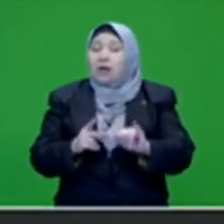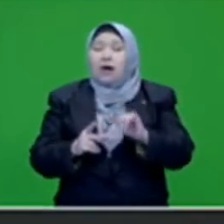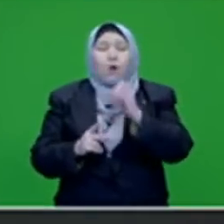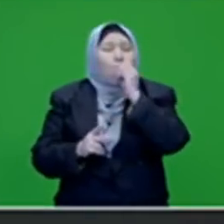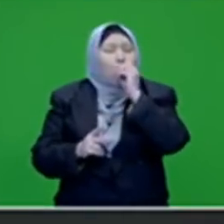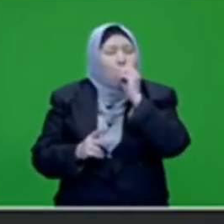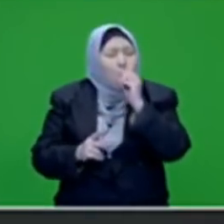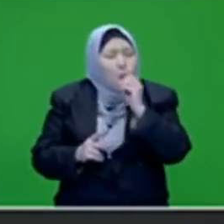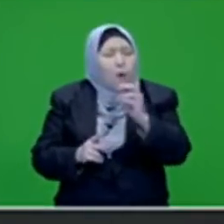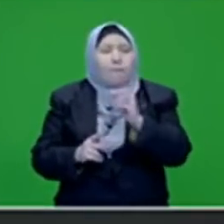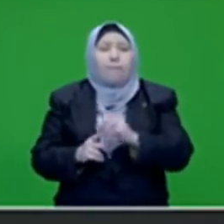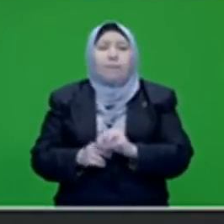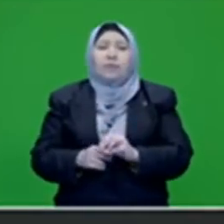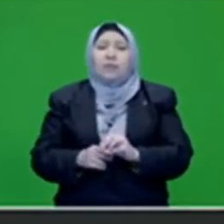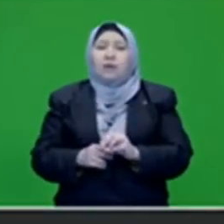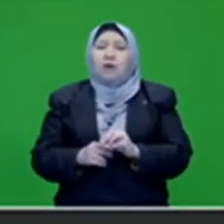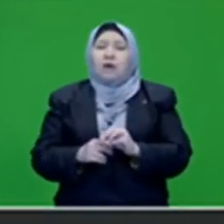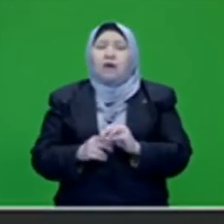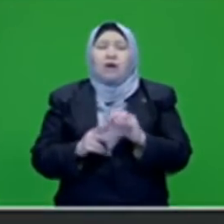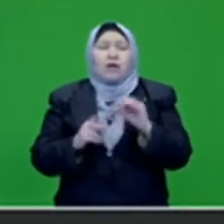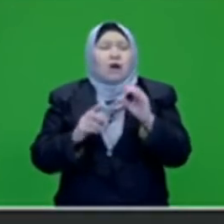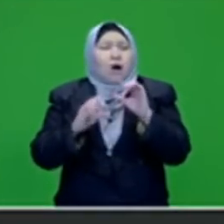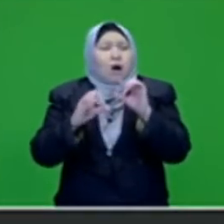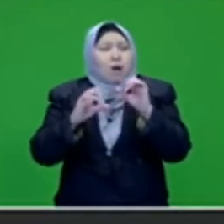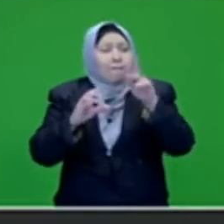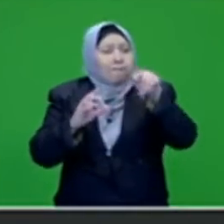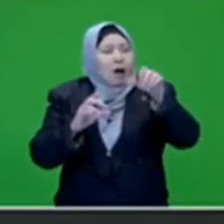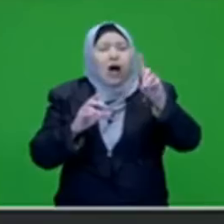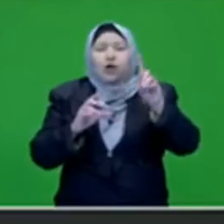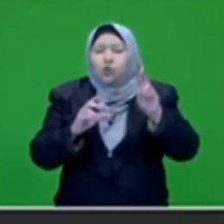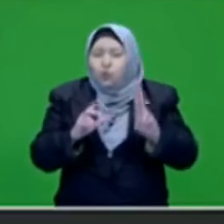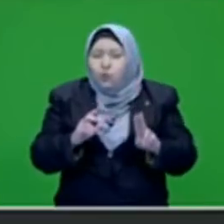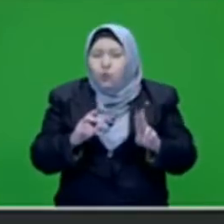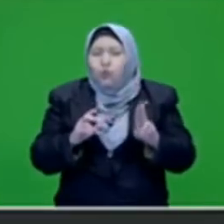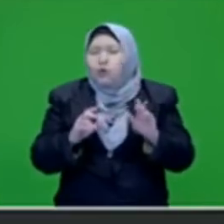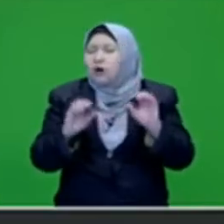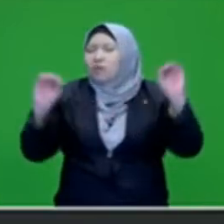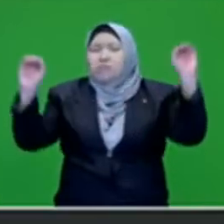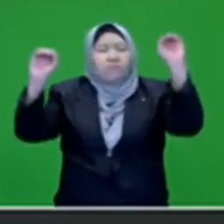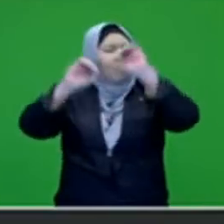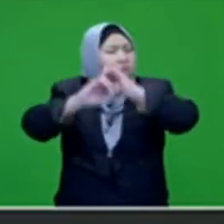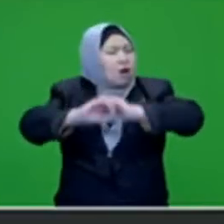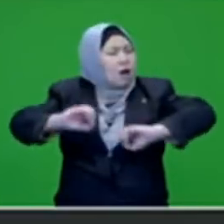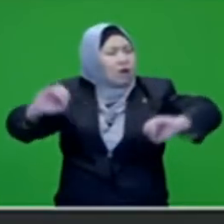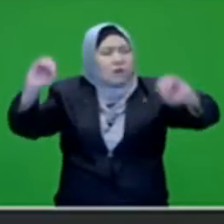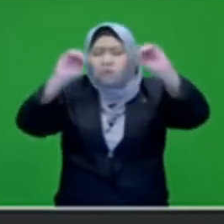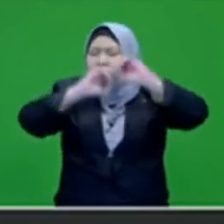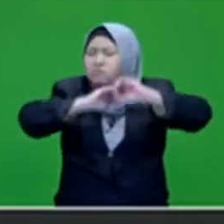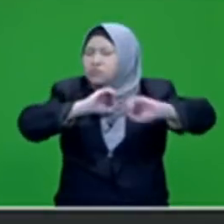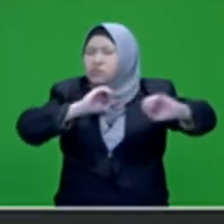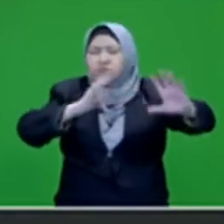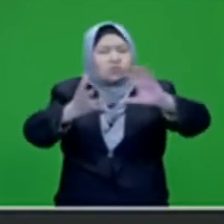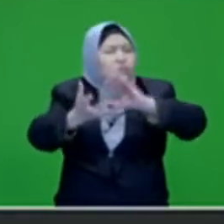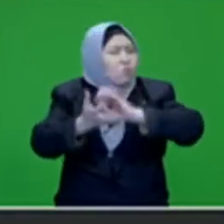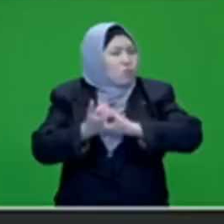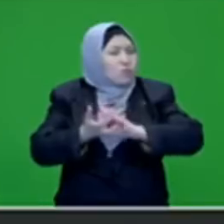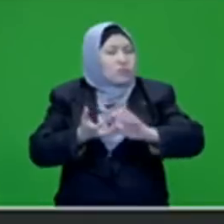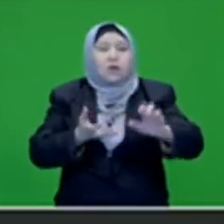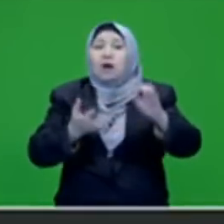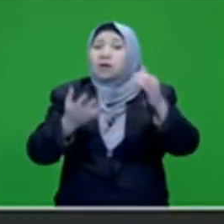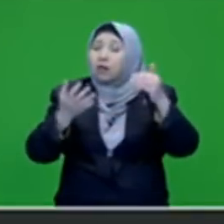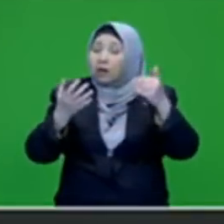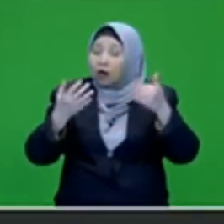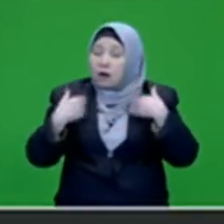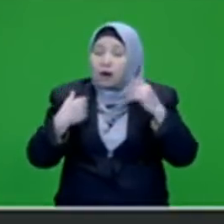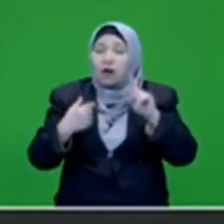Fazrul. Suatu yang solid. Satu yang langsung tidak dicemari dan dia merupakan